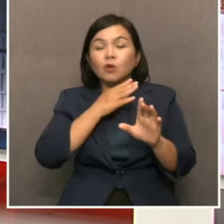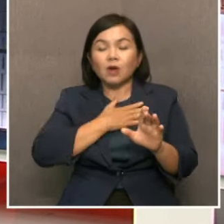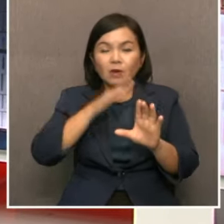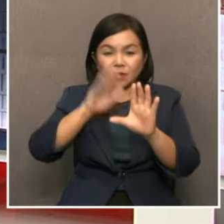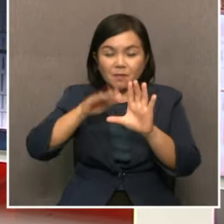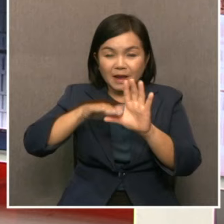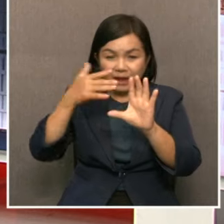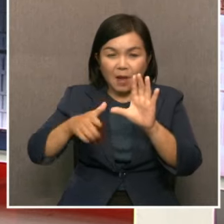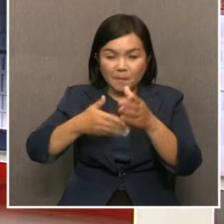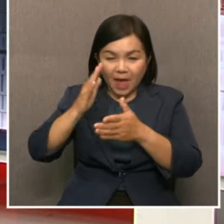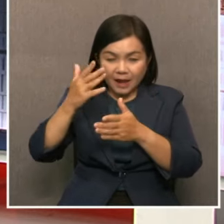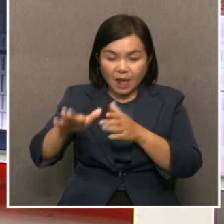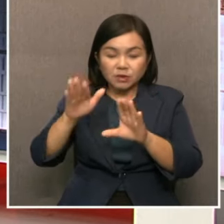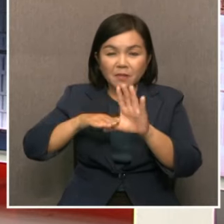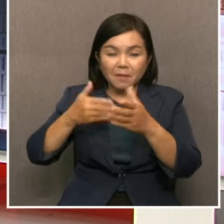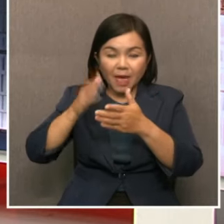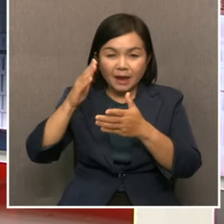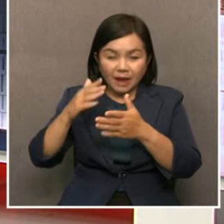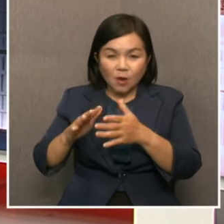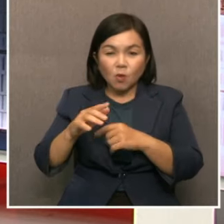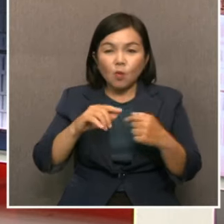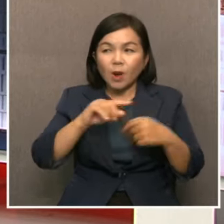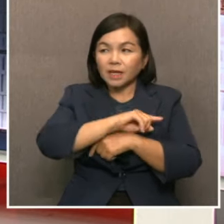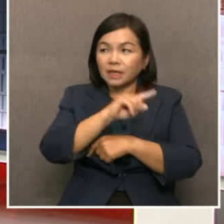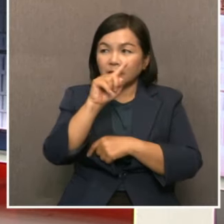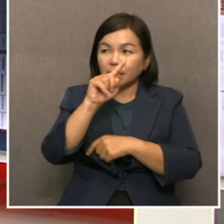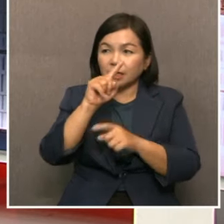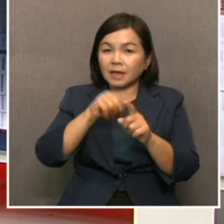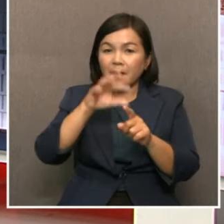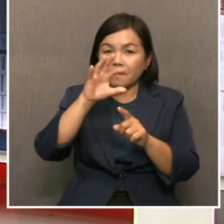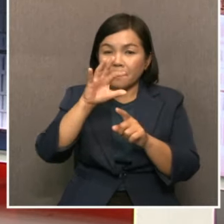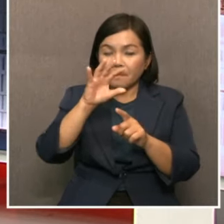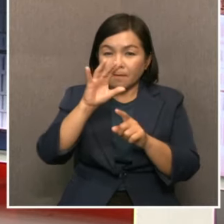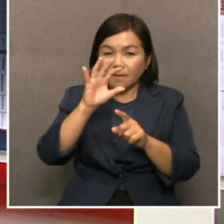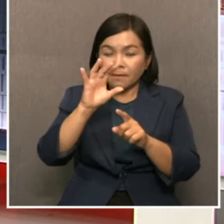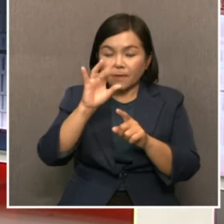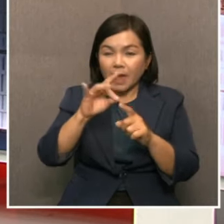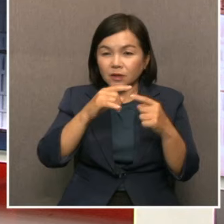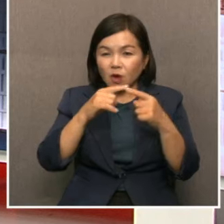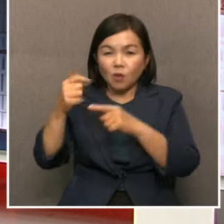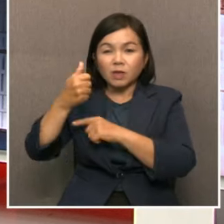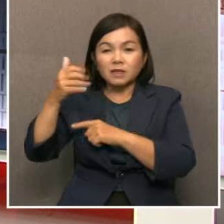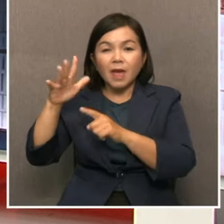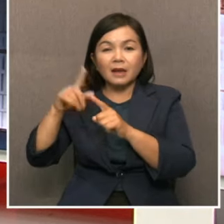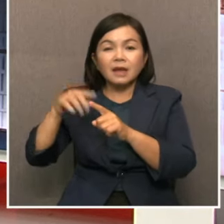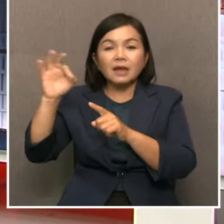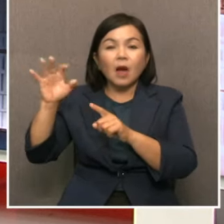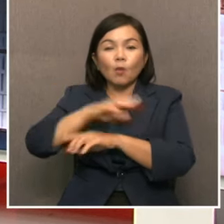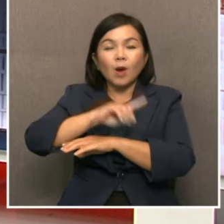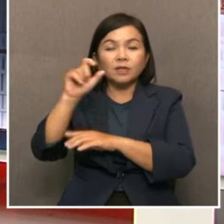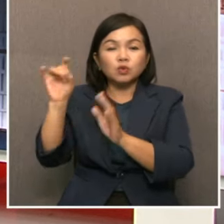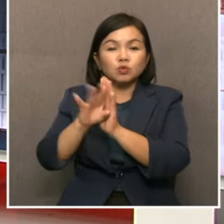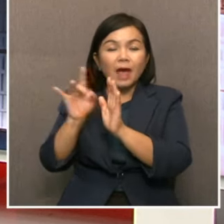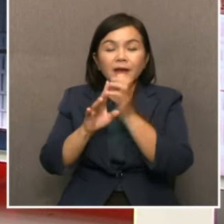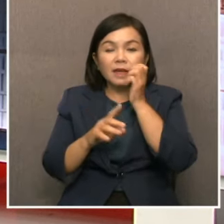แล้วนะคะตั้งแต่1สิงหาคมไปจนถึงวันที่15กันยายนเป็นวันที่ถือว่าเป็นวันสุดท้ายค่ะสำหรับคนที่ลง